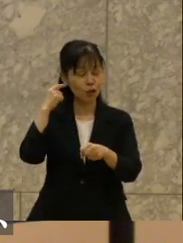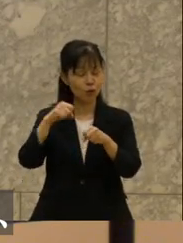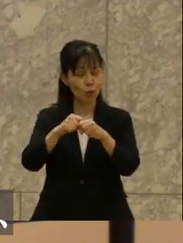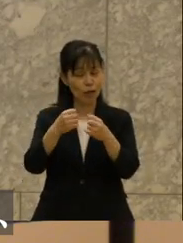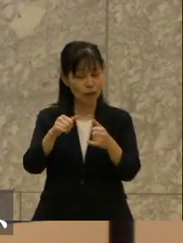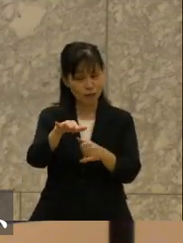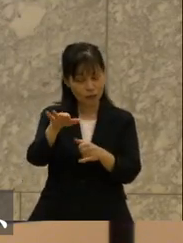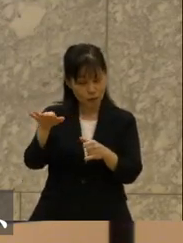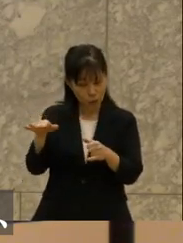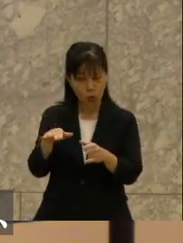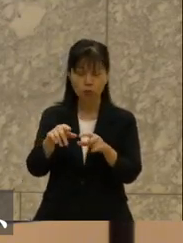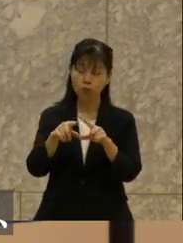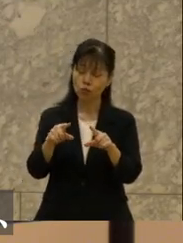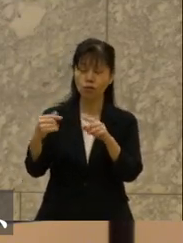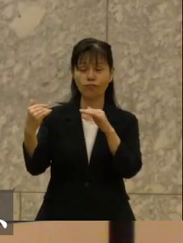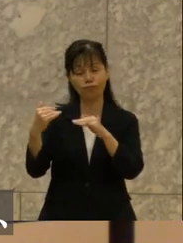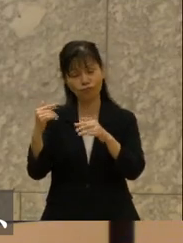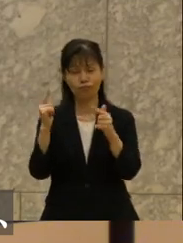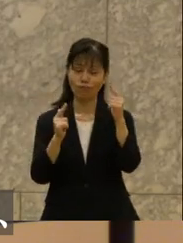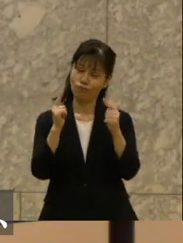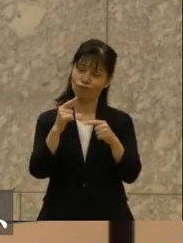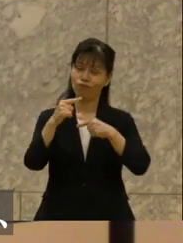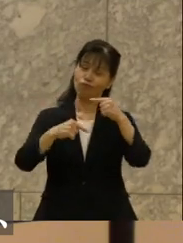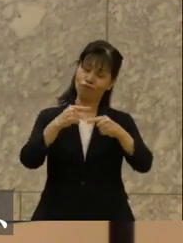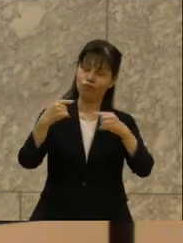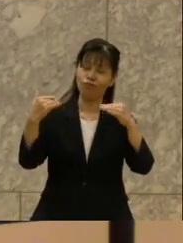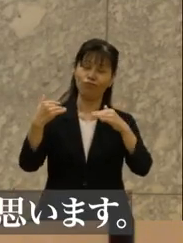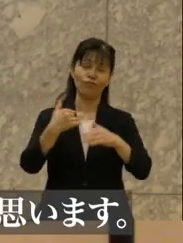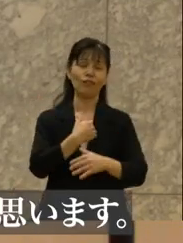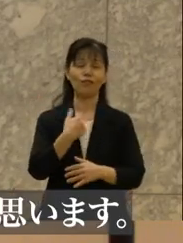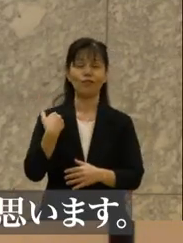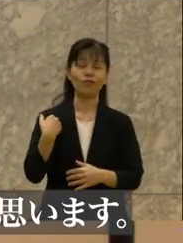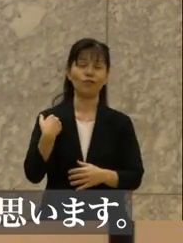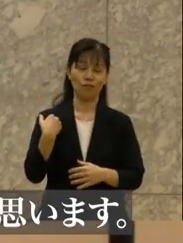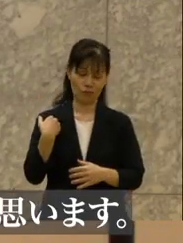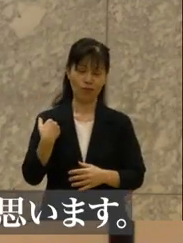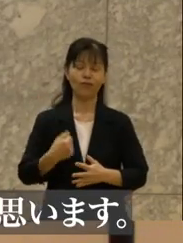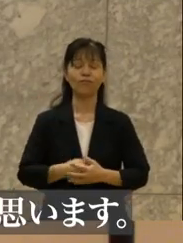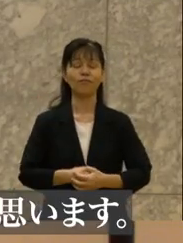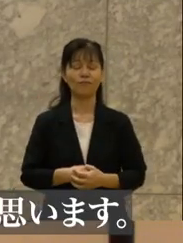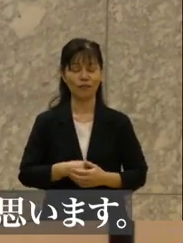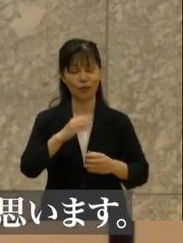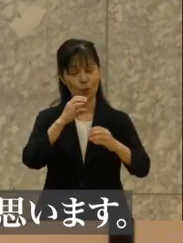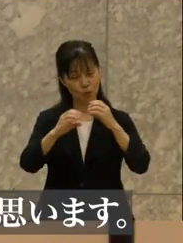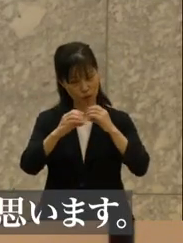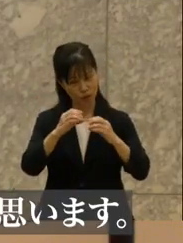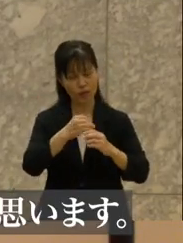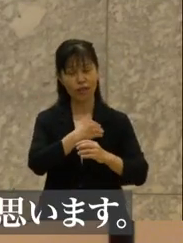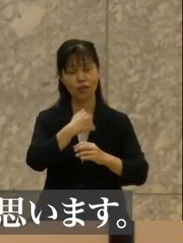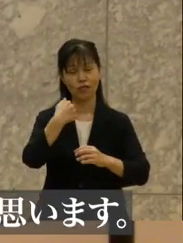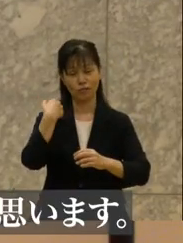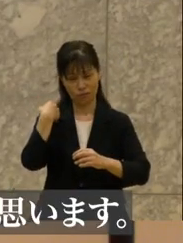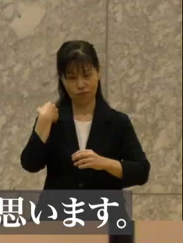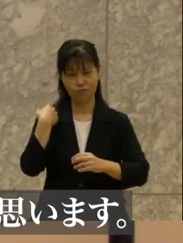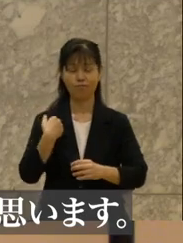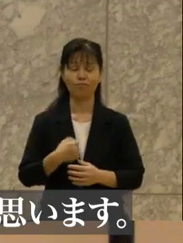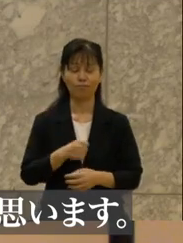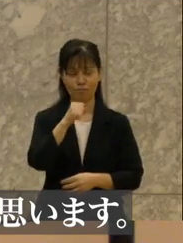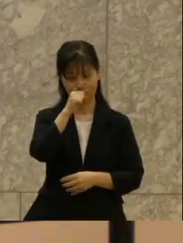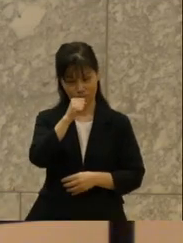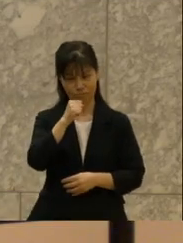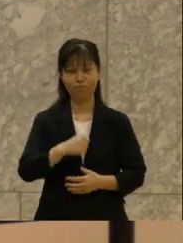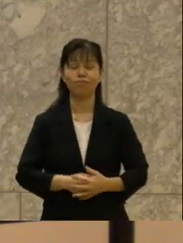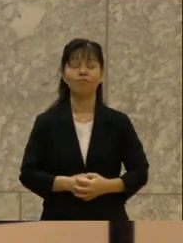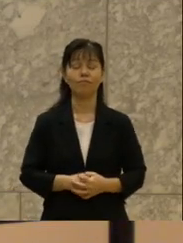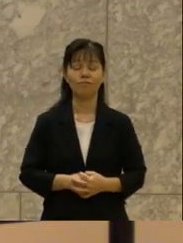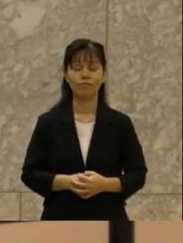聴覚障害のある方と普通に普通のような会話とそしてコミュニケーションが取れるとこういうことにもなろうかというふうに思い